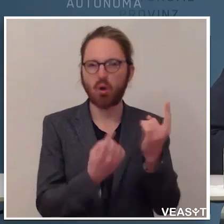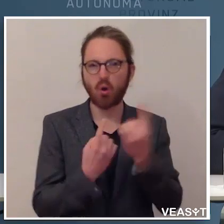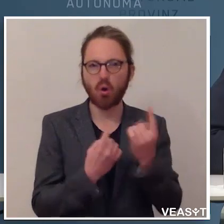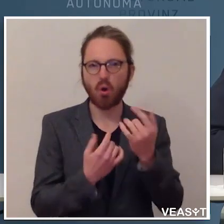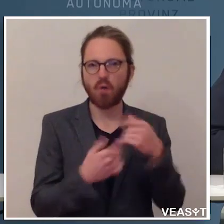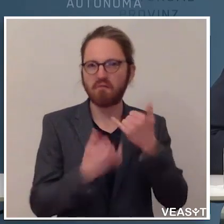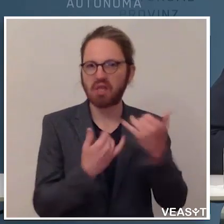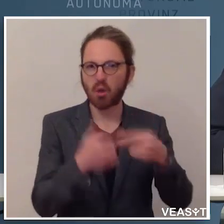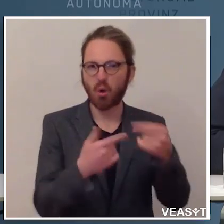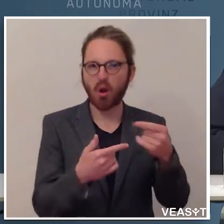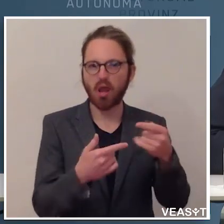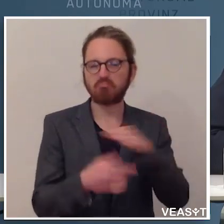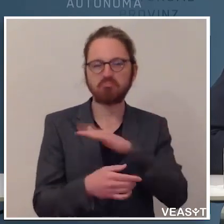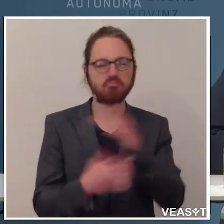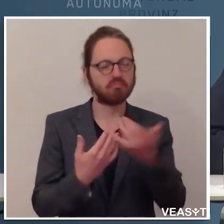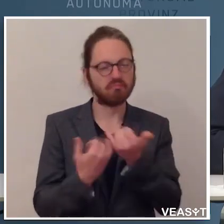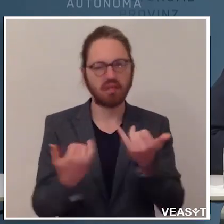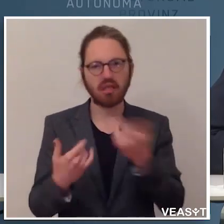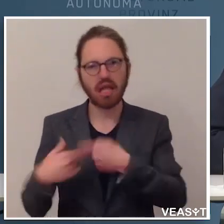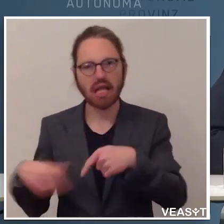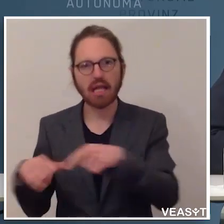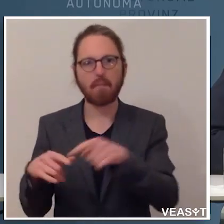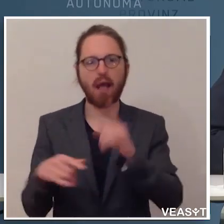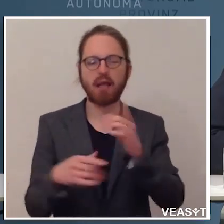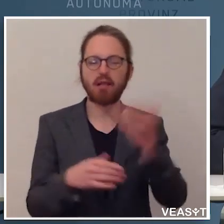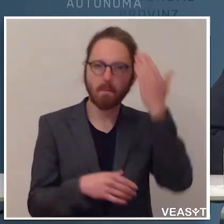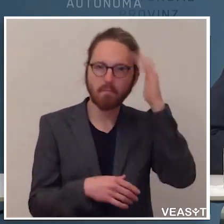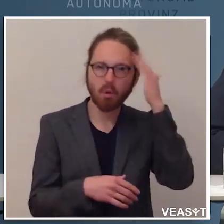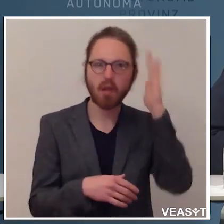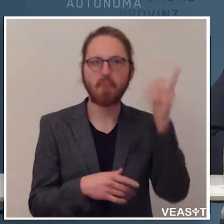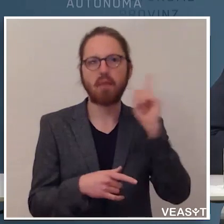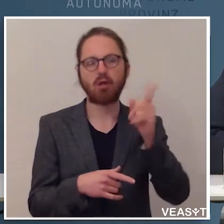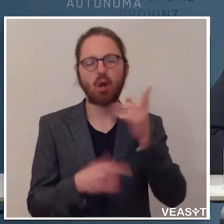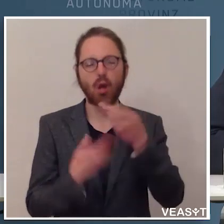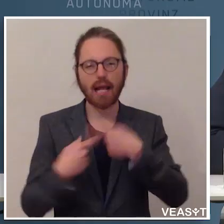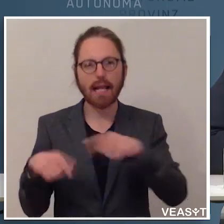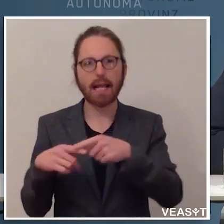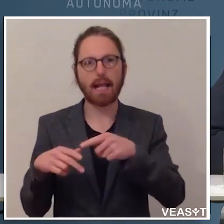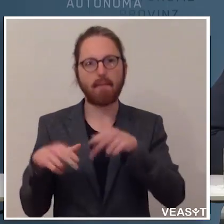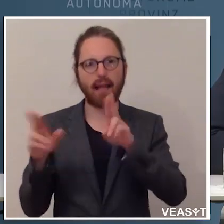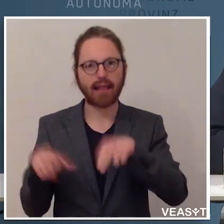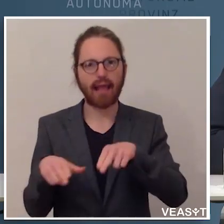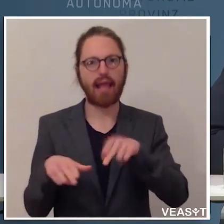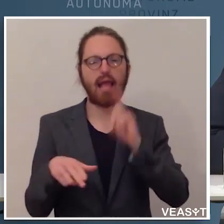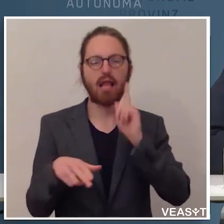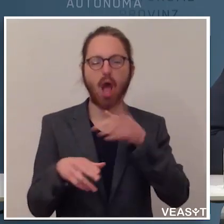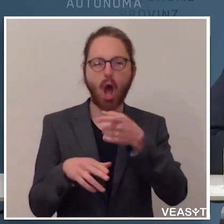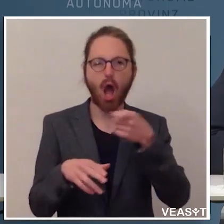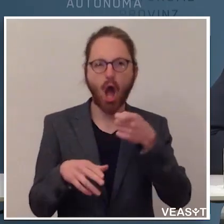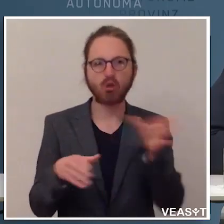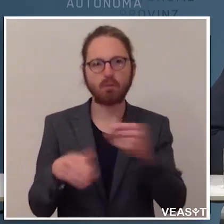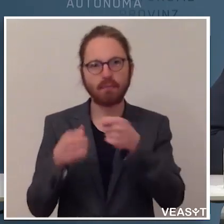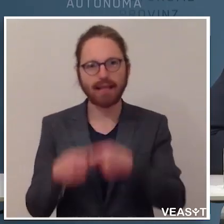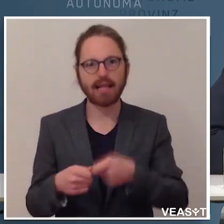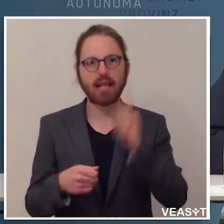sind die politischen Entscheidungsträger auf Gemeindeebene, das sind Bürgermeisterinnen und Bürgermeister, Gemeinderäte, Gemeindeausschussmitglieder, das sind